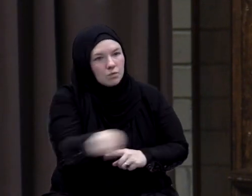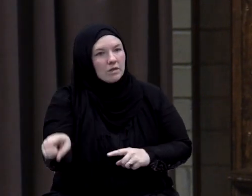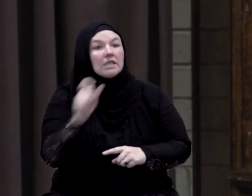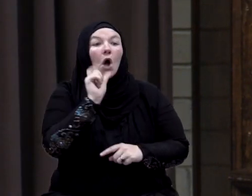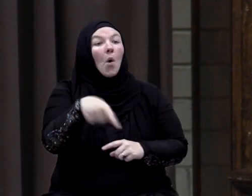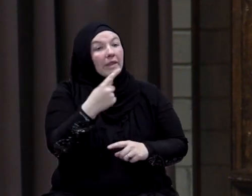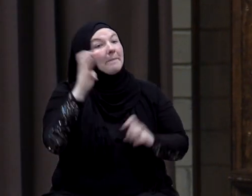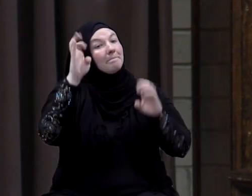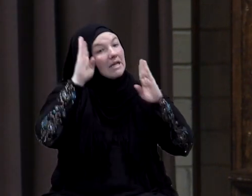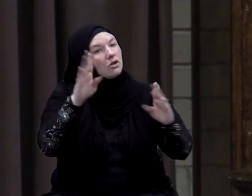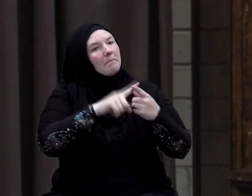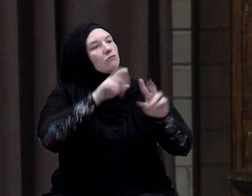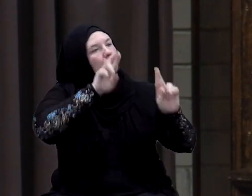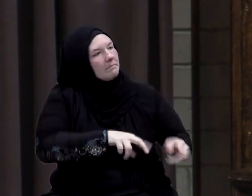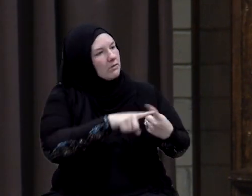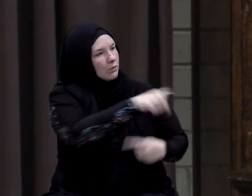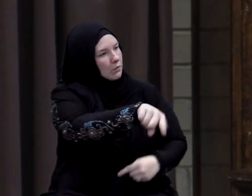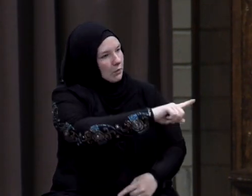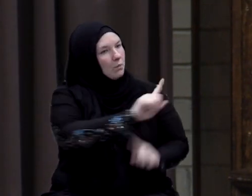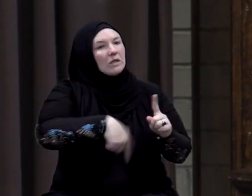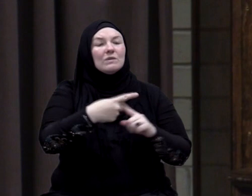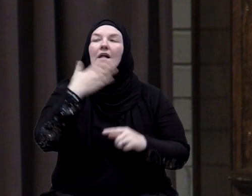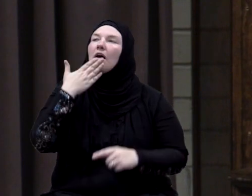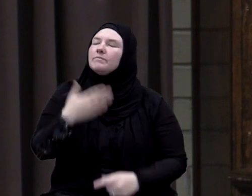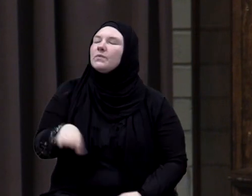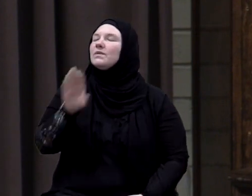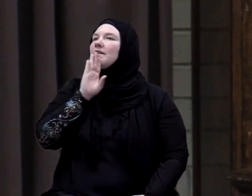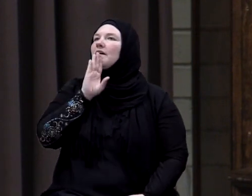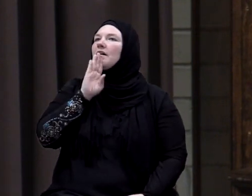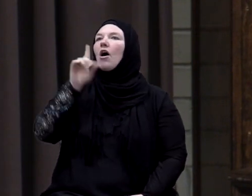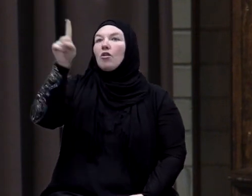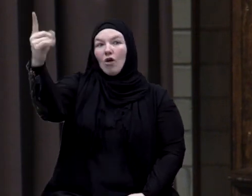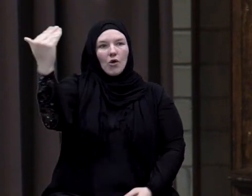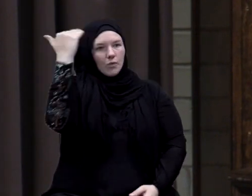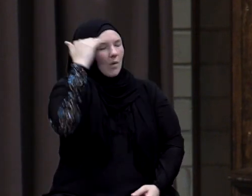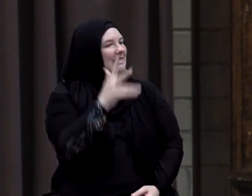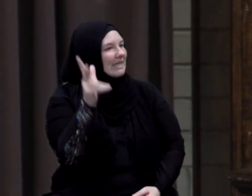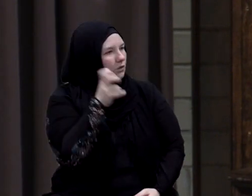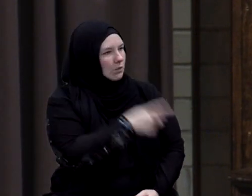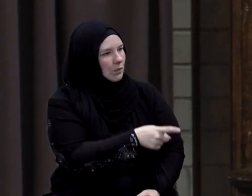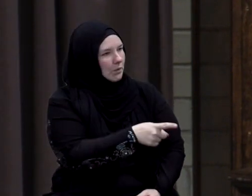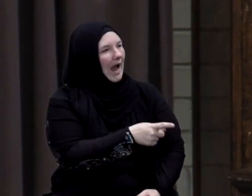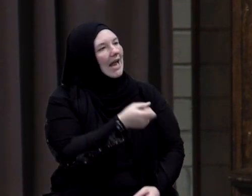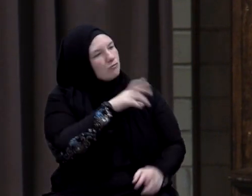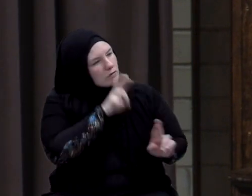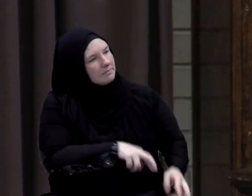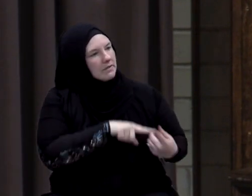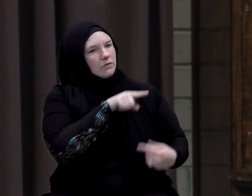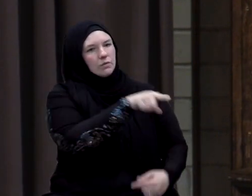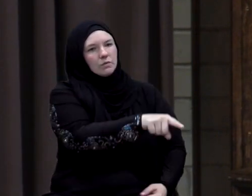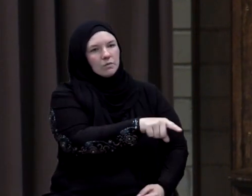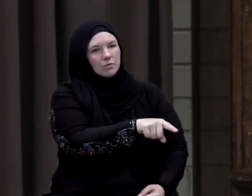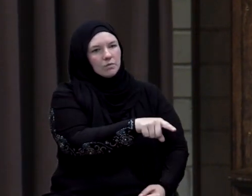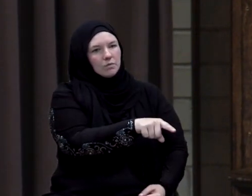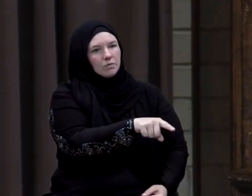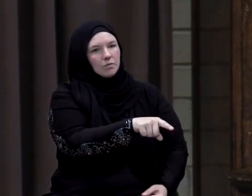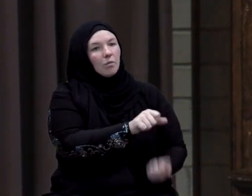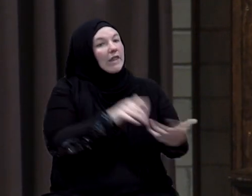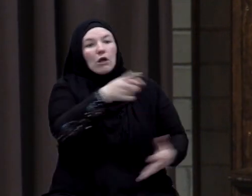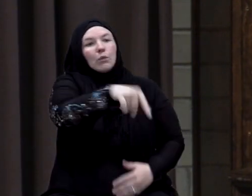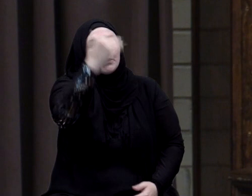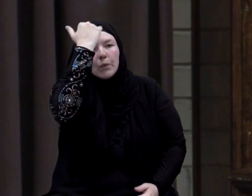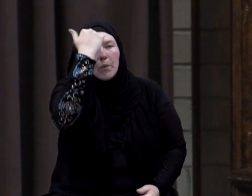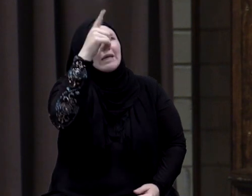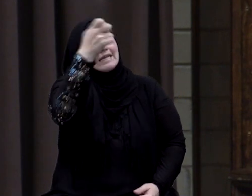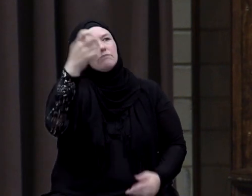responding and he is praising you. In the hadith Qudsi, من ذكرني في ملأ من ذكرني في